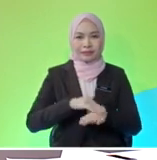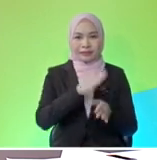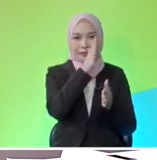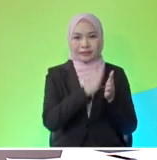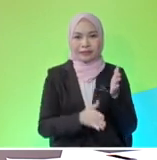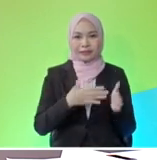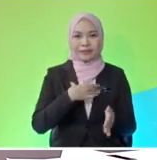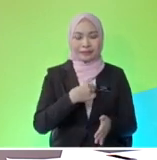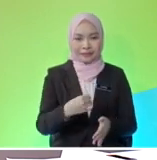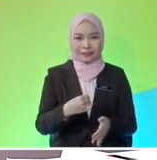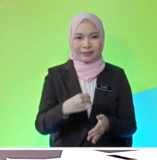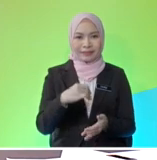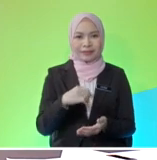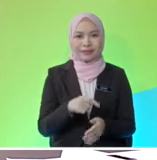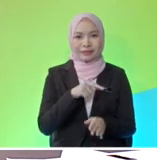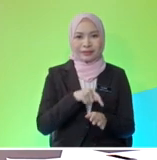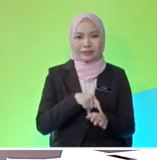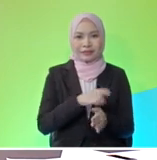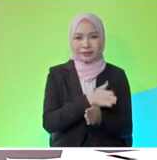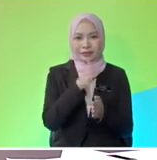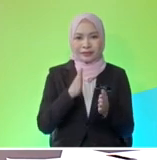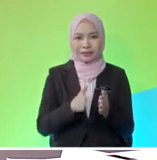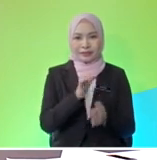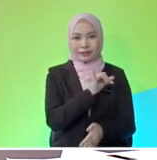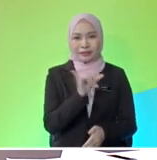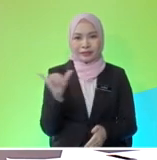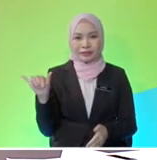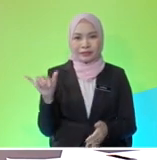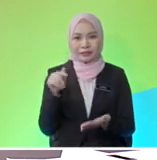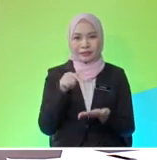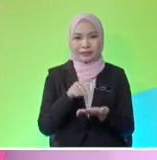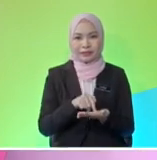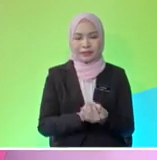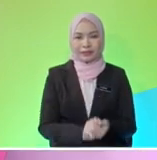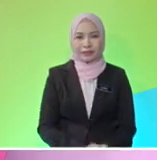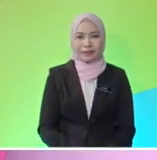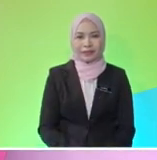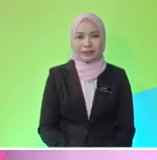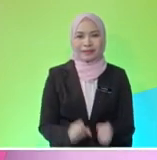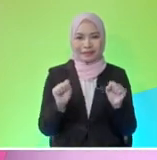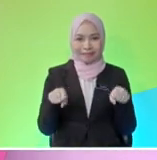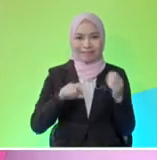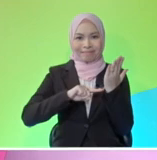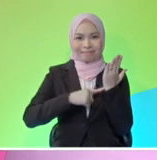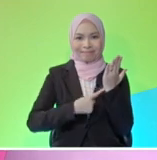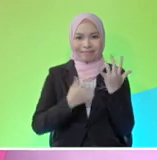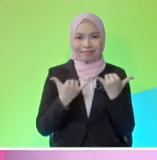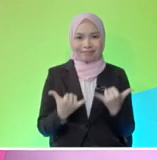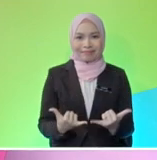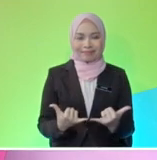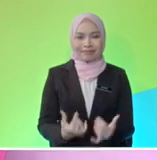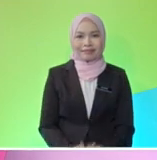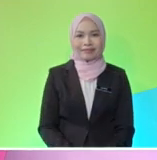tengok Aiman faham tak cikgu ajar? Lepas tu boleh tak ditulis dengan betul? Boleh kita mula, Aiman? Boleh, cikgu. Okey, baiklah. Untuk